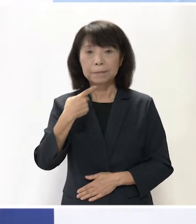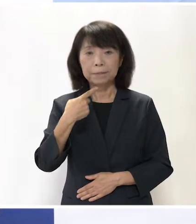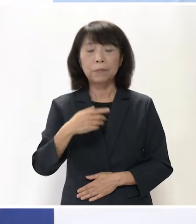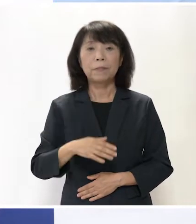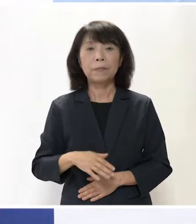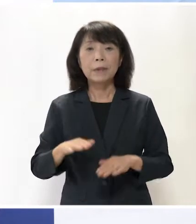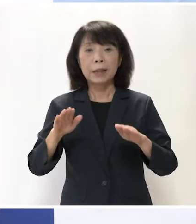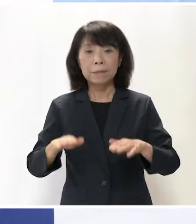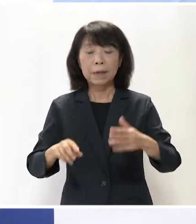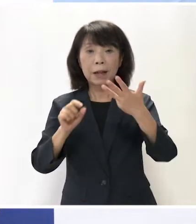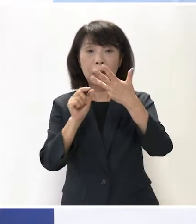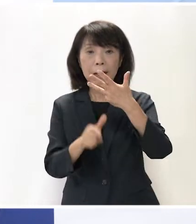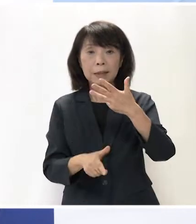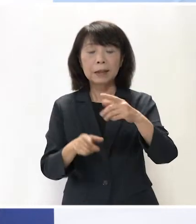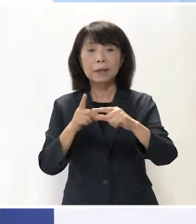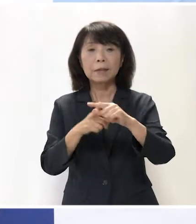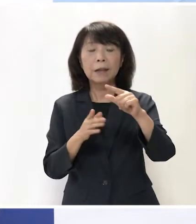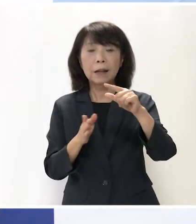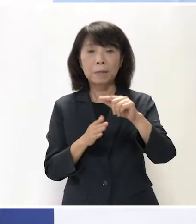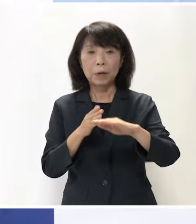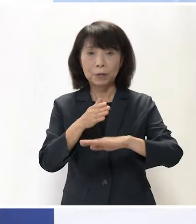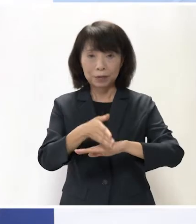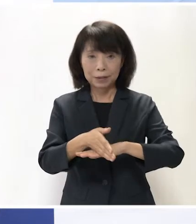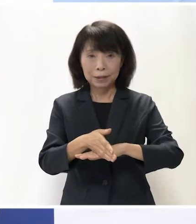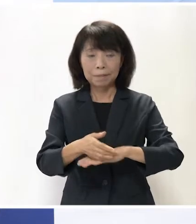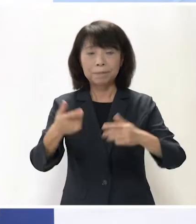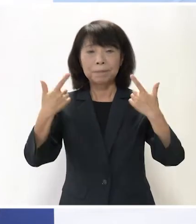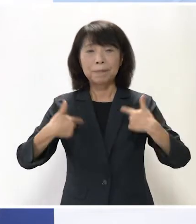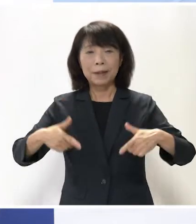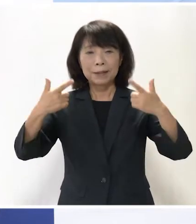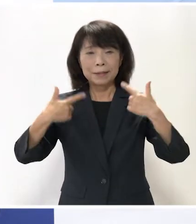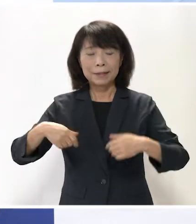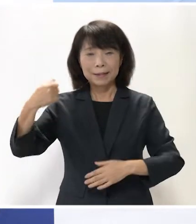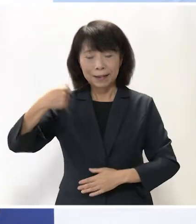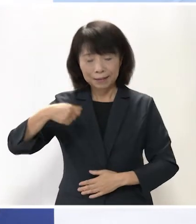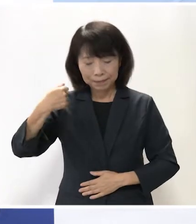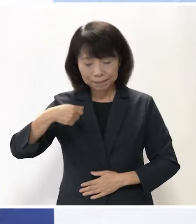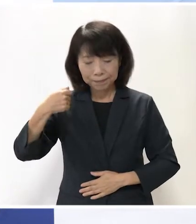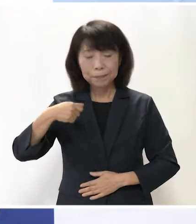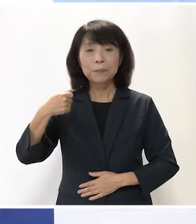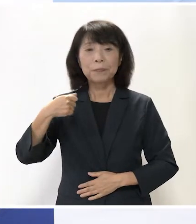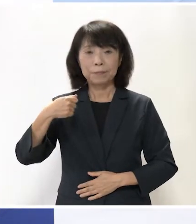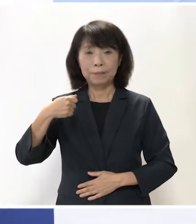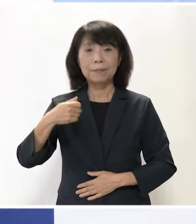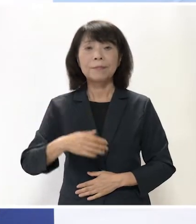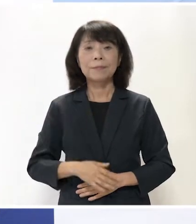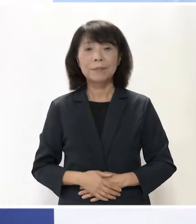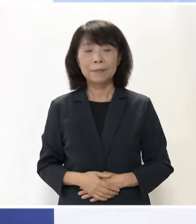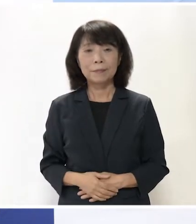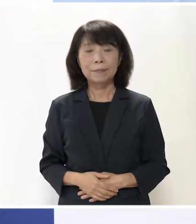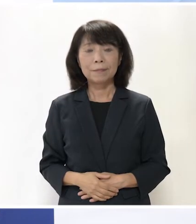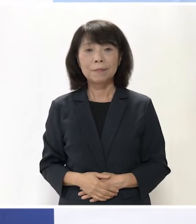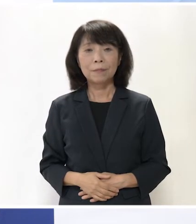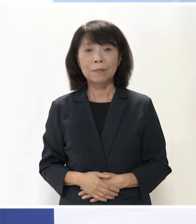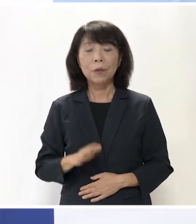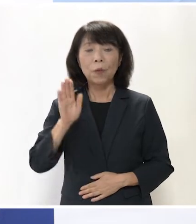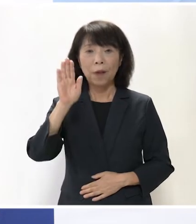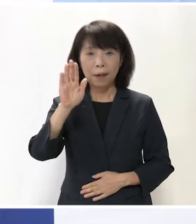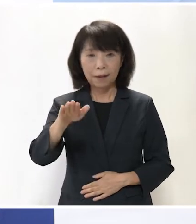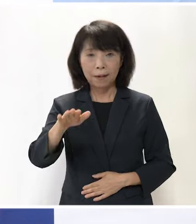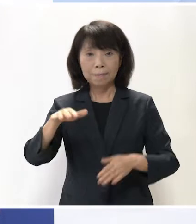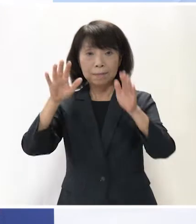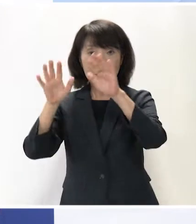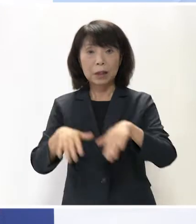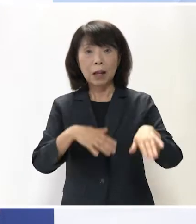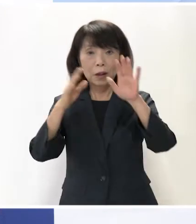8月も半ばを過ぎましたが、まだまだ厳しい暑さが続いております。これから本